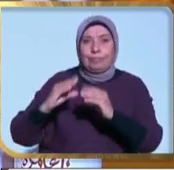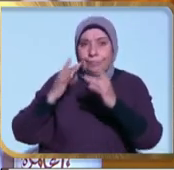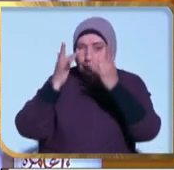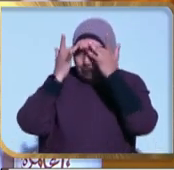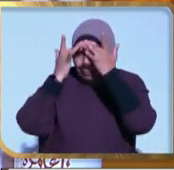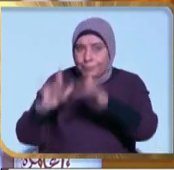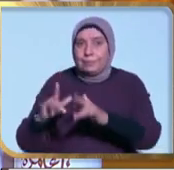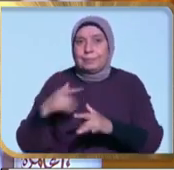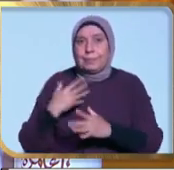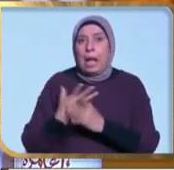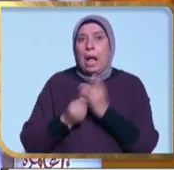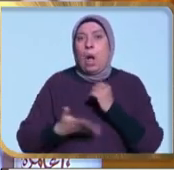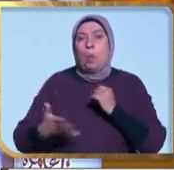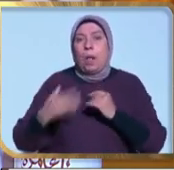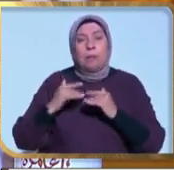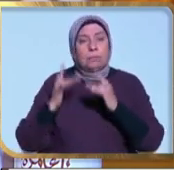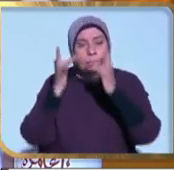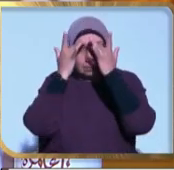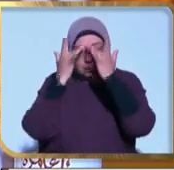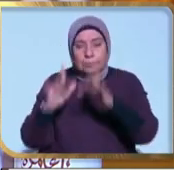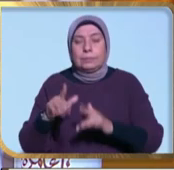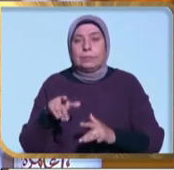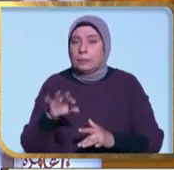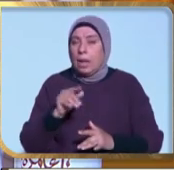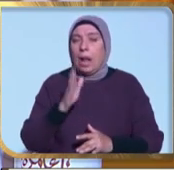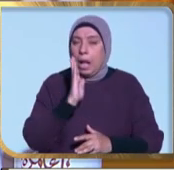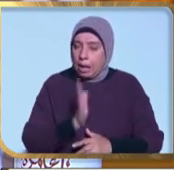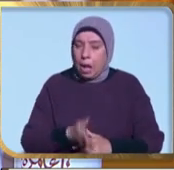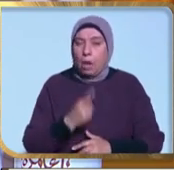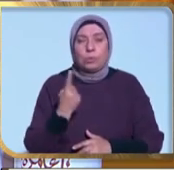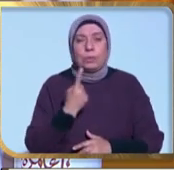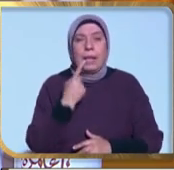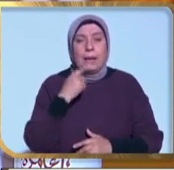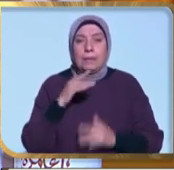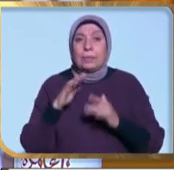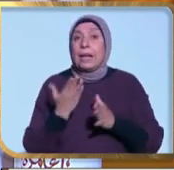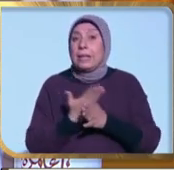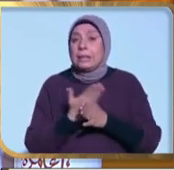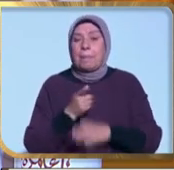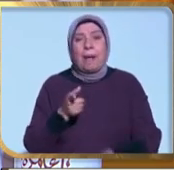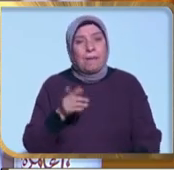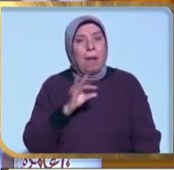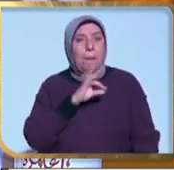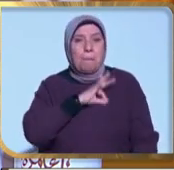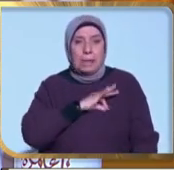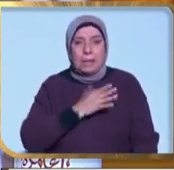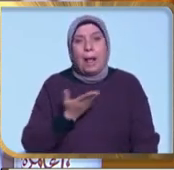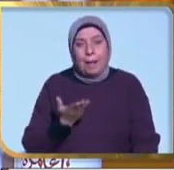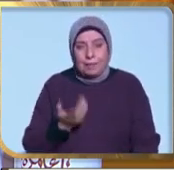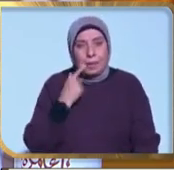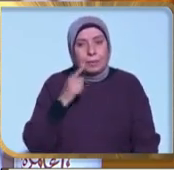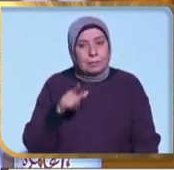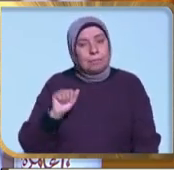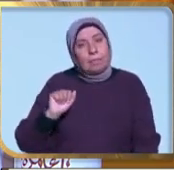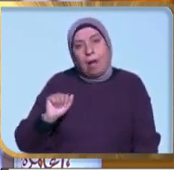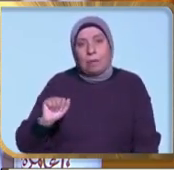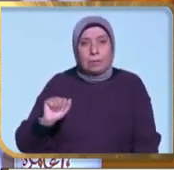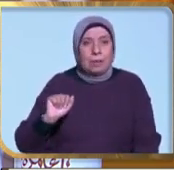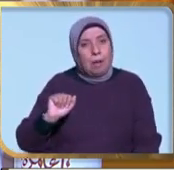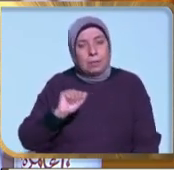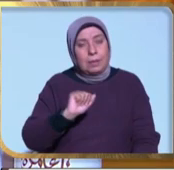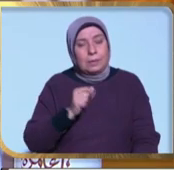امر جائز ومشروع وفق ما يراه المعطي من المصلحه ومراعاه ايه الاحوال